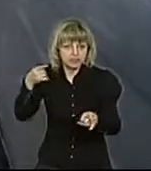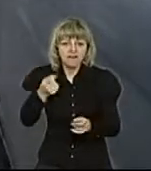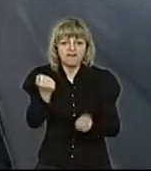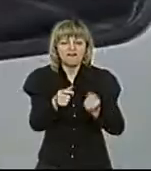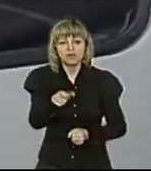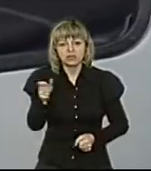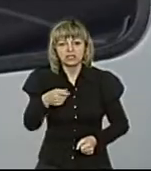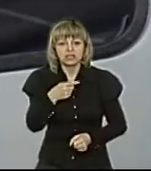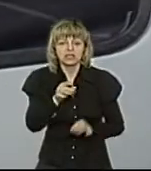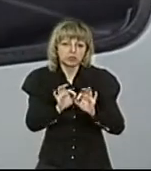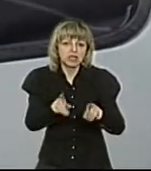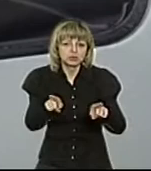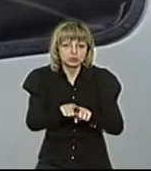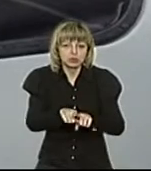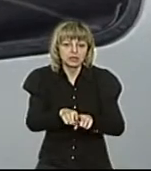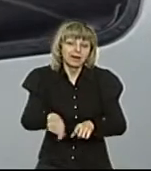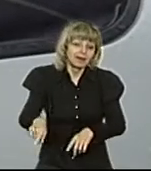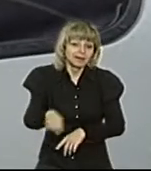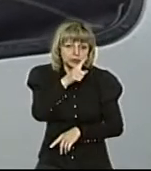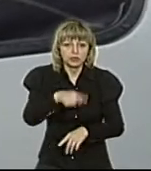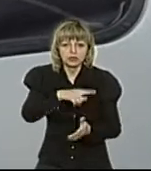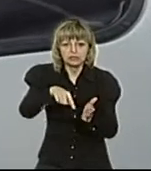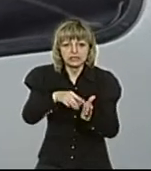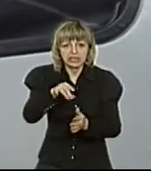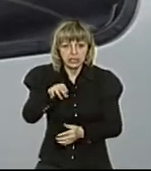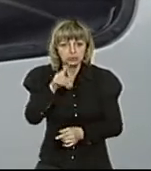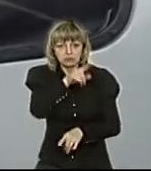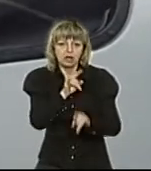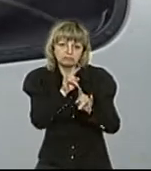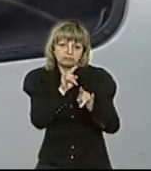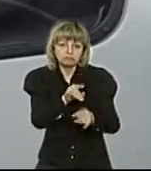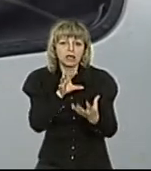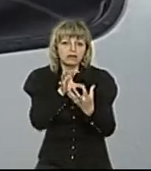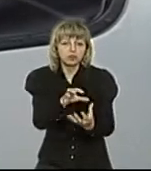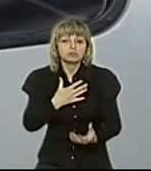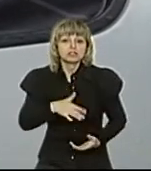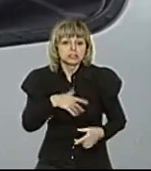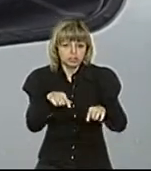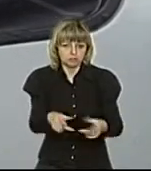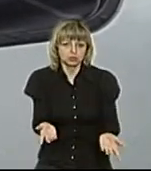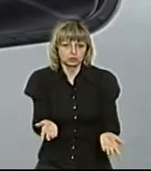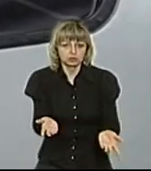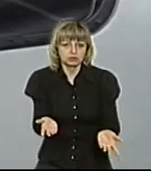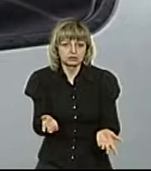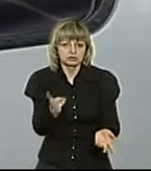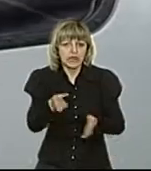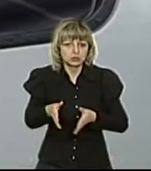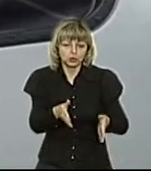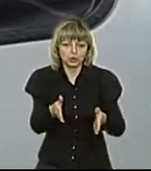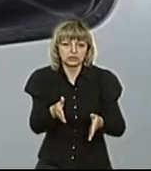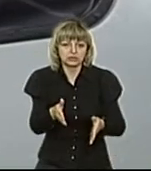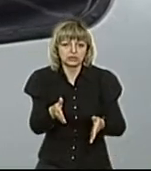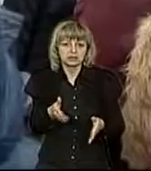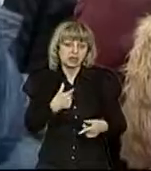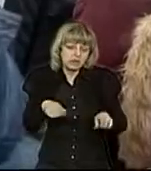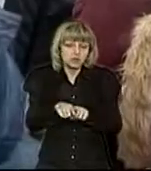перекриття автошляху так. Хай йдуть до міської ради і там випрошують автобуси. Для чого таке? Є такі